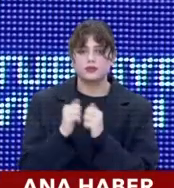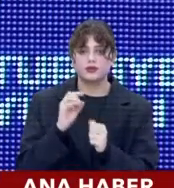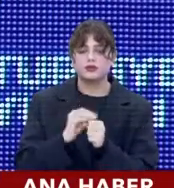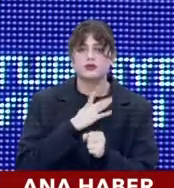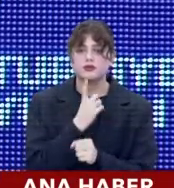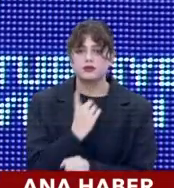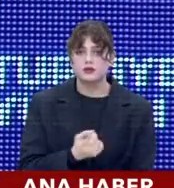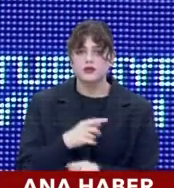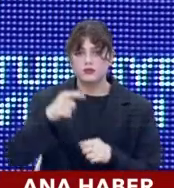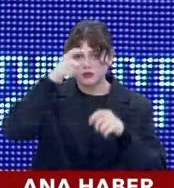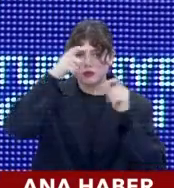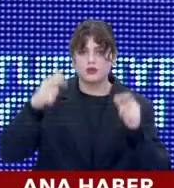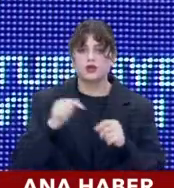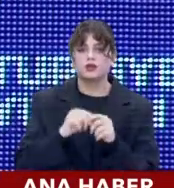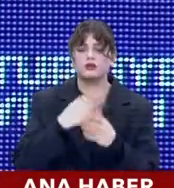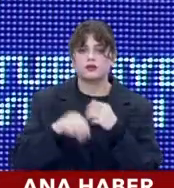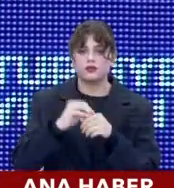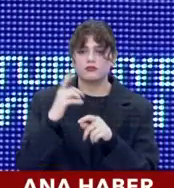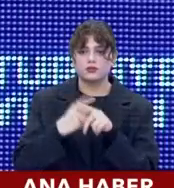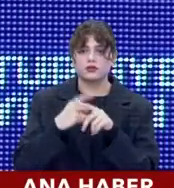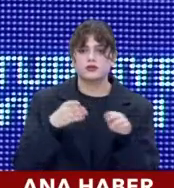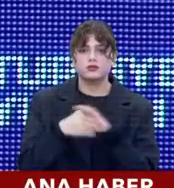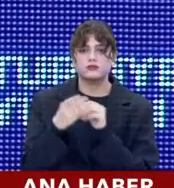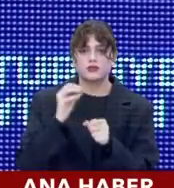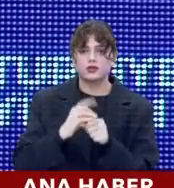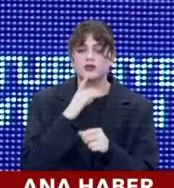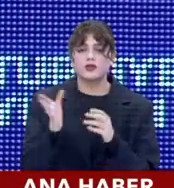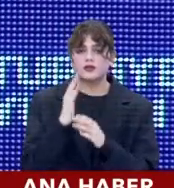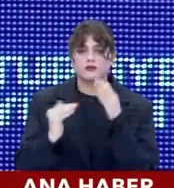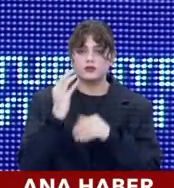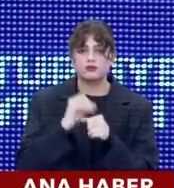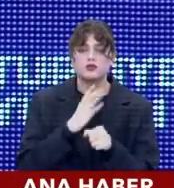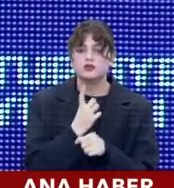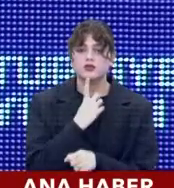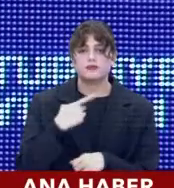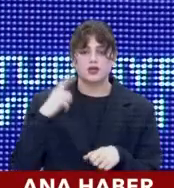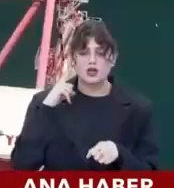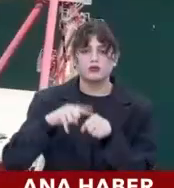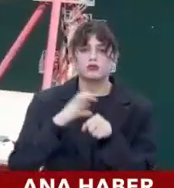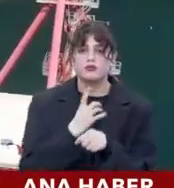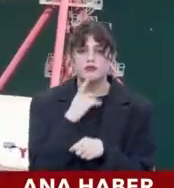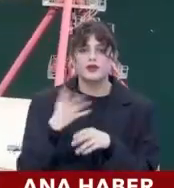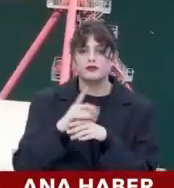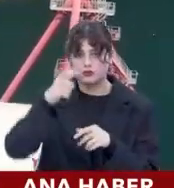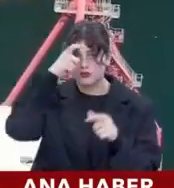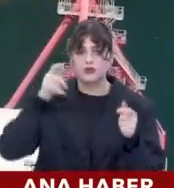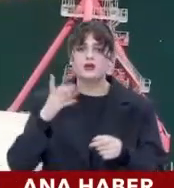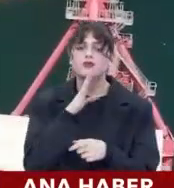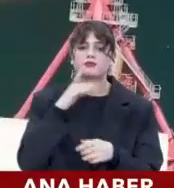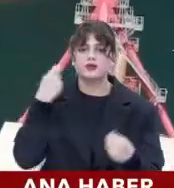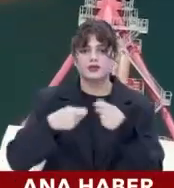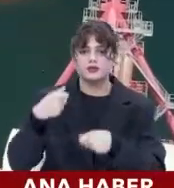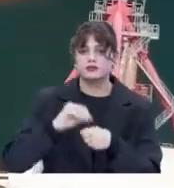birlikte ülkemize yönelik kaynak akışının daha da hızlanacağına inanıyoruz. Hem yerli hem de